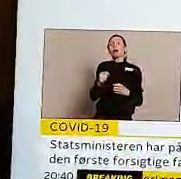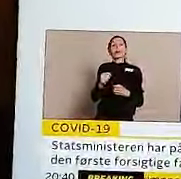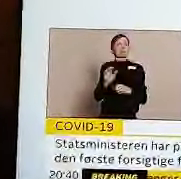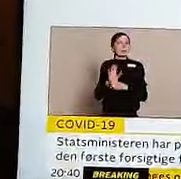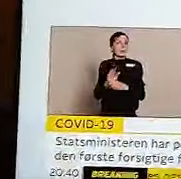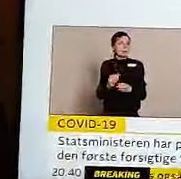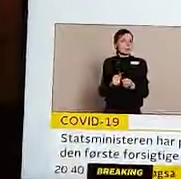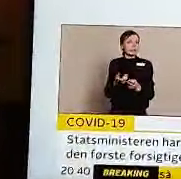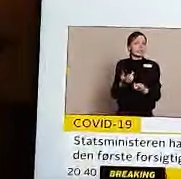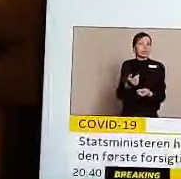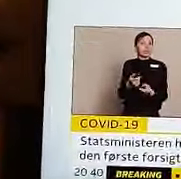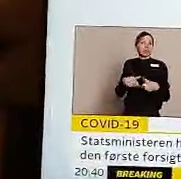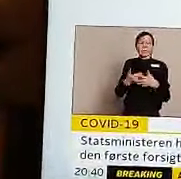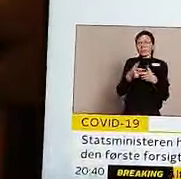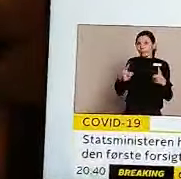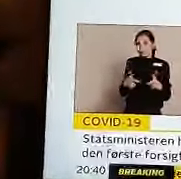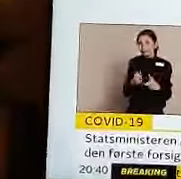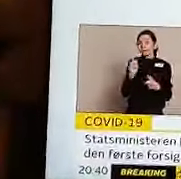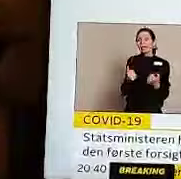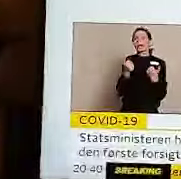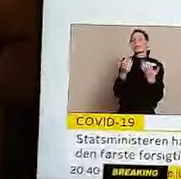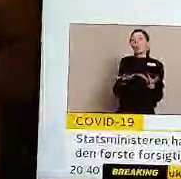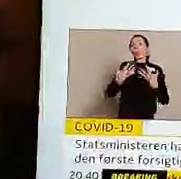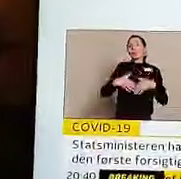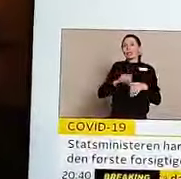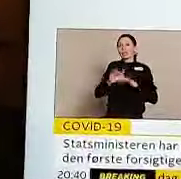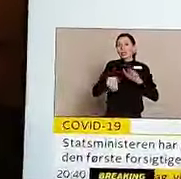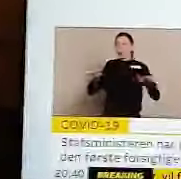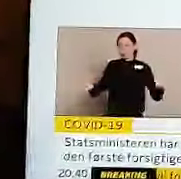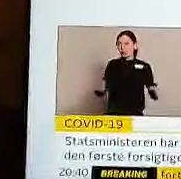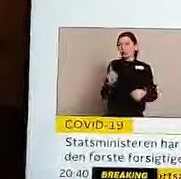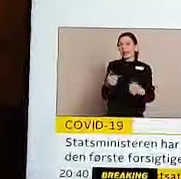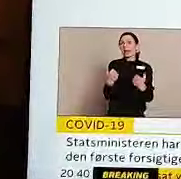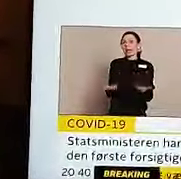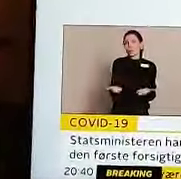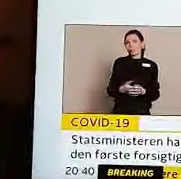الإصغاء للقانون سيعرضون إلى المخالفات. يعني هذا